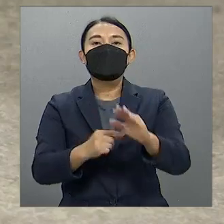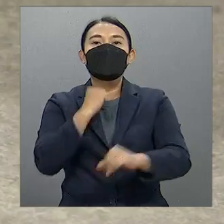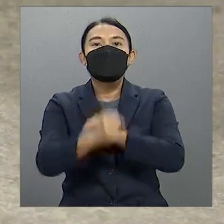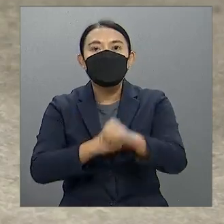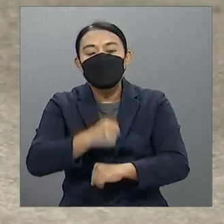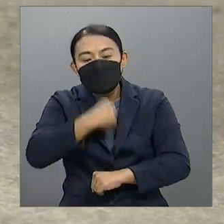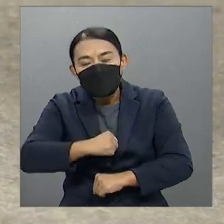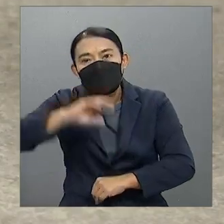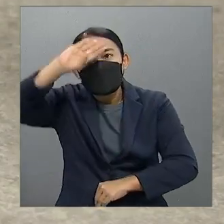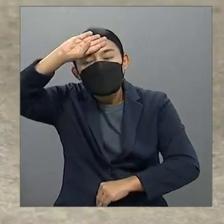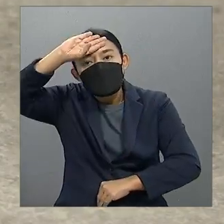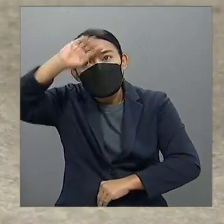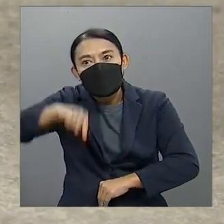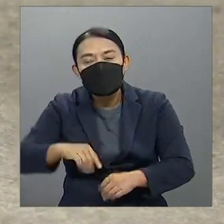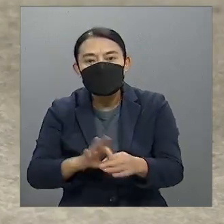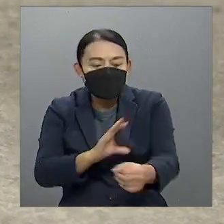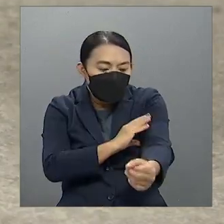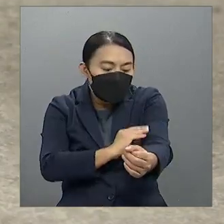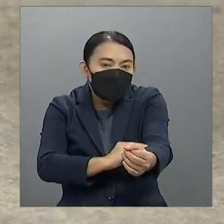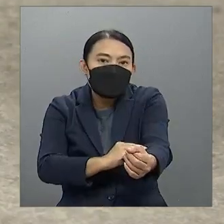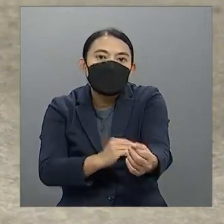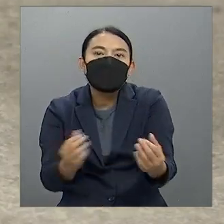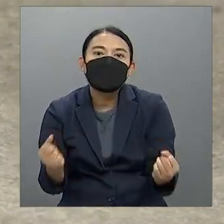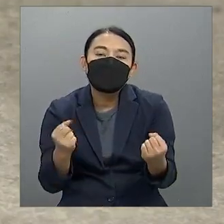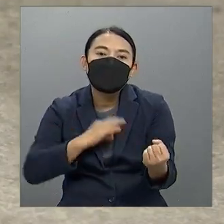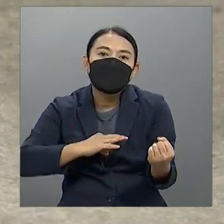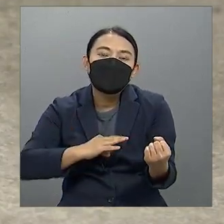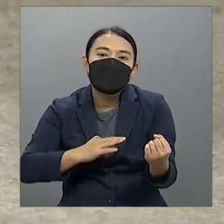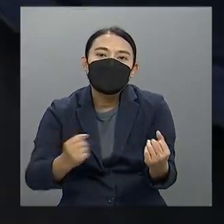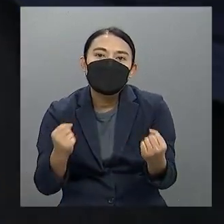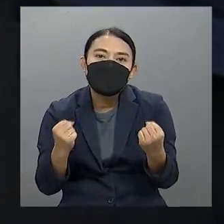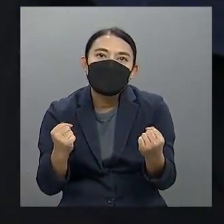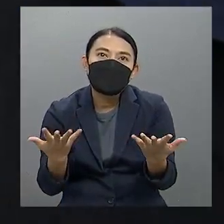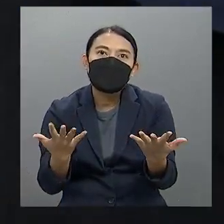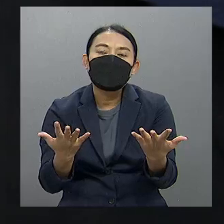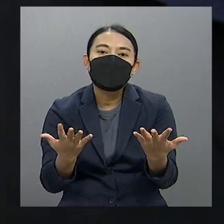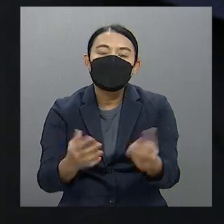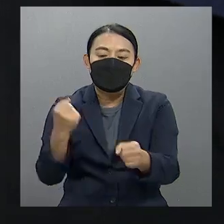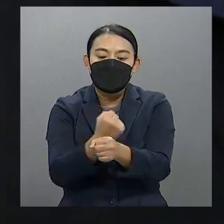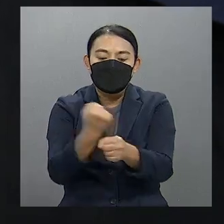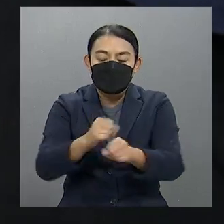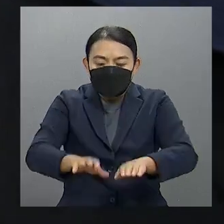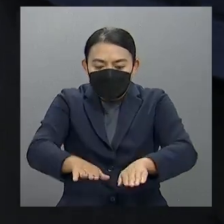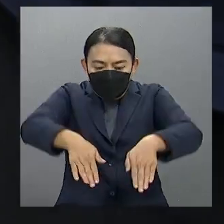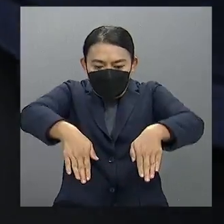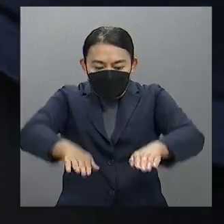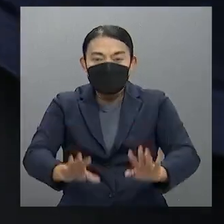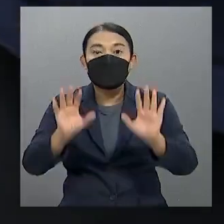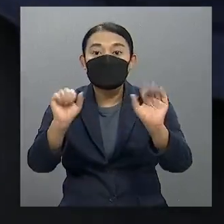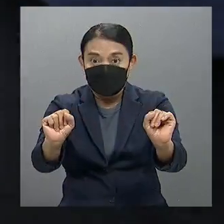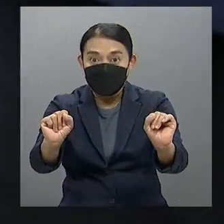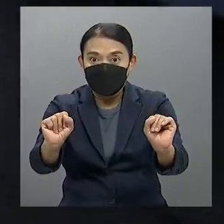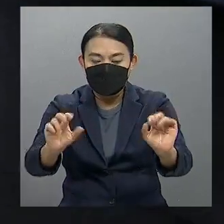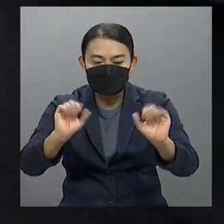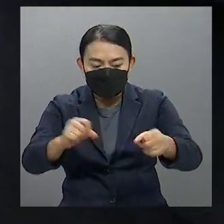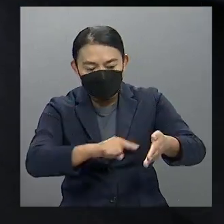เนื้ออ่อนแรงเนี่ยหากอยากฝึกด้วยการขยิบเท้าแนะนำให้หาที่จับให้มั่นคงนะคะทางด้านหน้าก่อนแล้วก็ค่